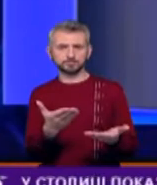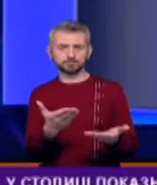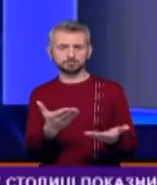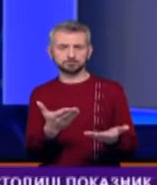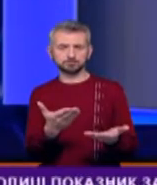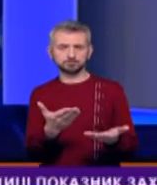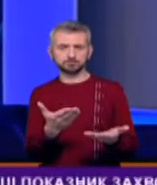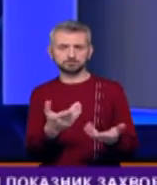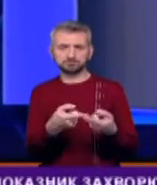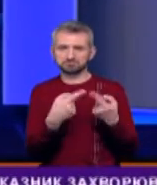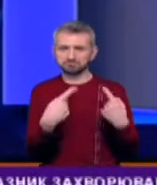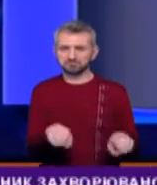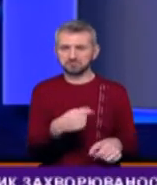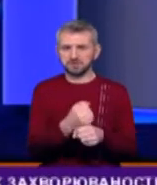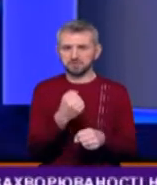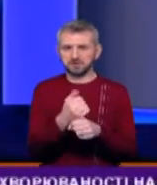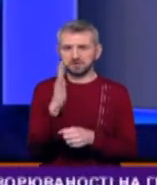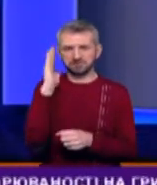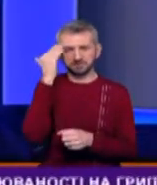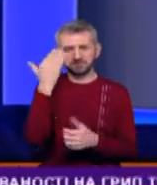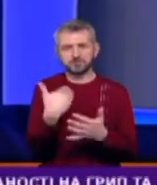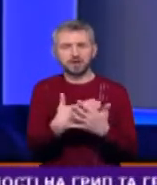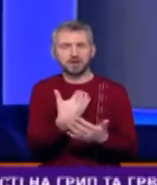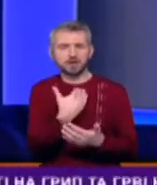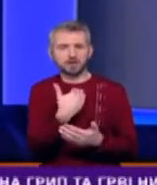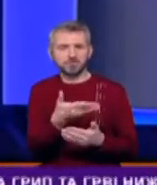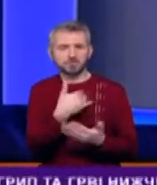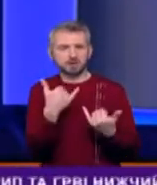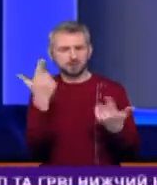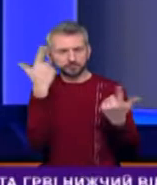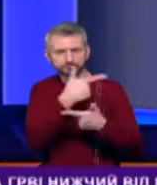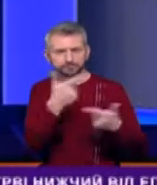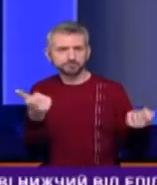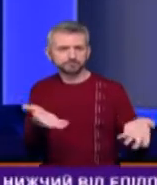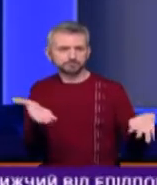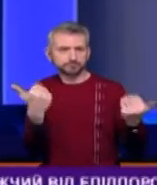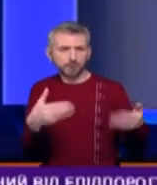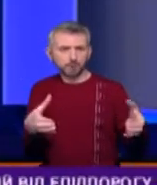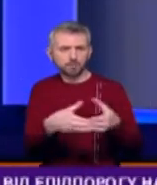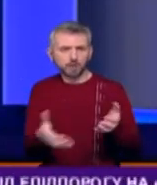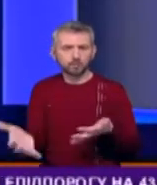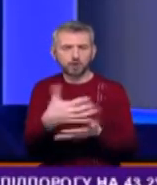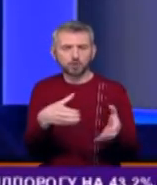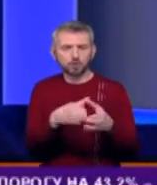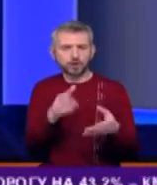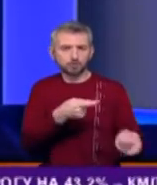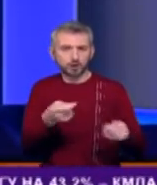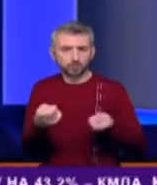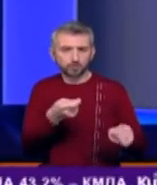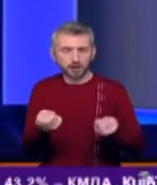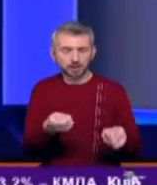і таке враження, що от ми зараз кинемо клич, назбираємо команду і ця команда буде керувати,